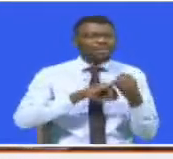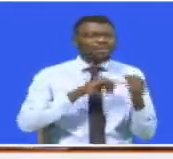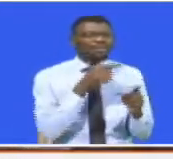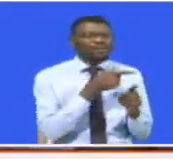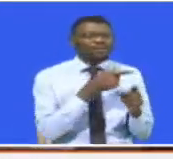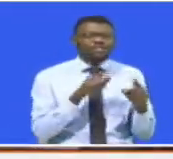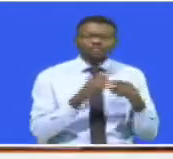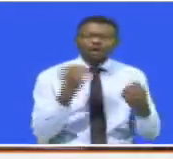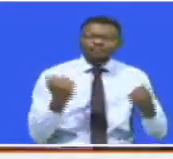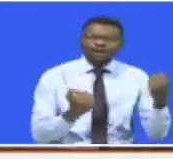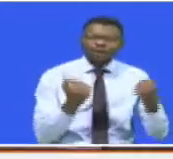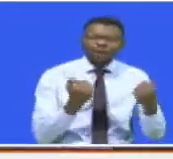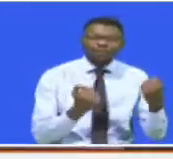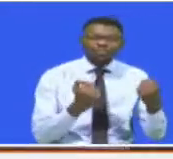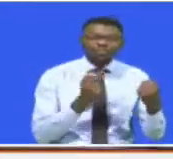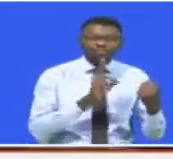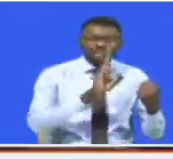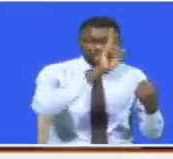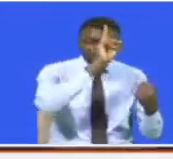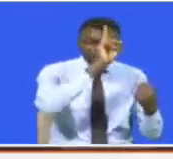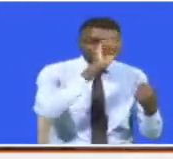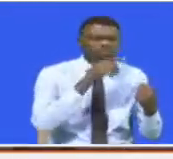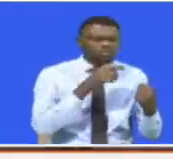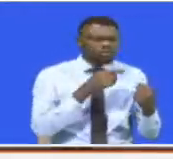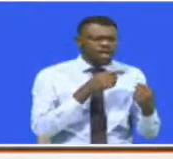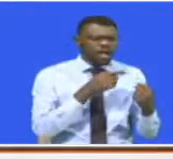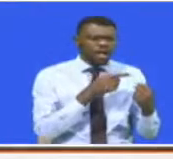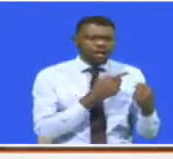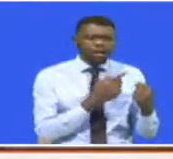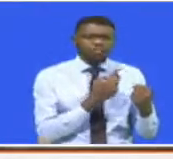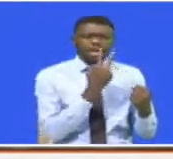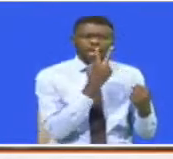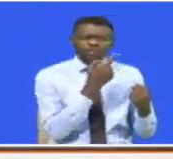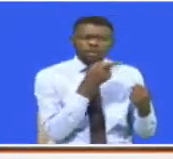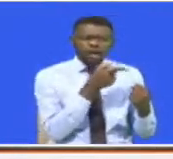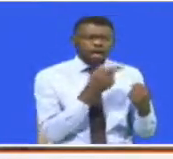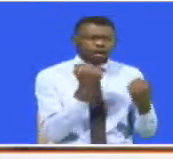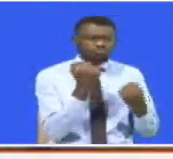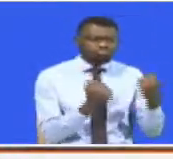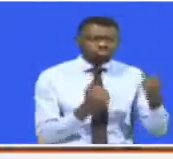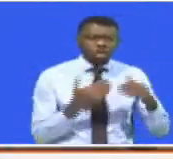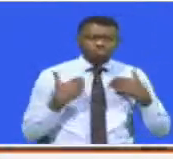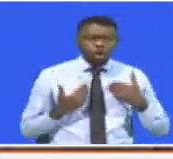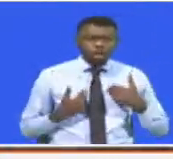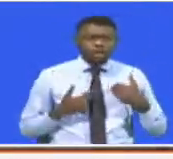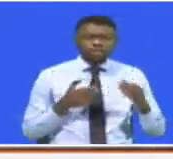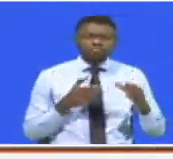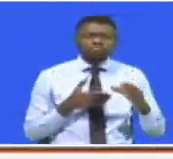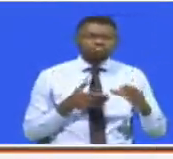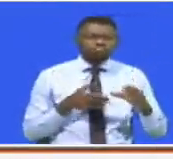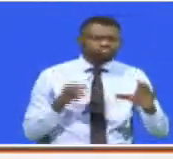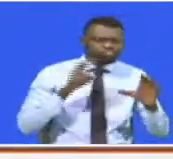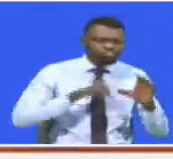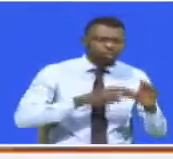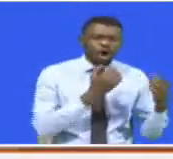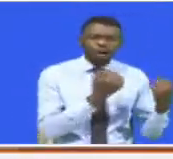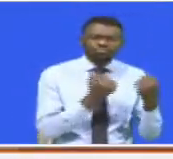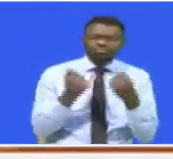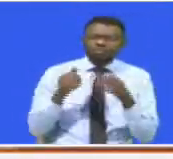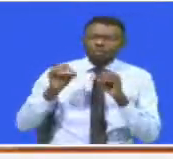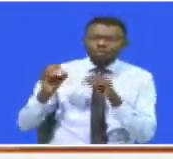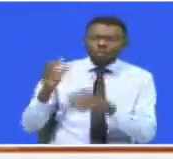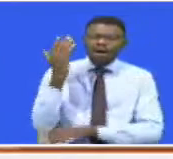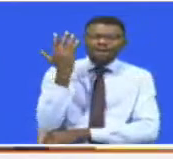na gari ambalo polisi wanaamini litumika kusafirisha mwili wa mwenda zake hadi msituni. Kulingana na